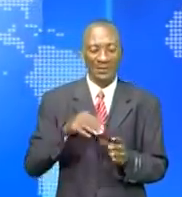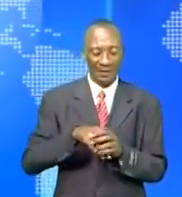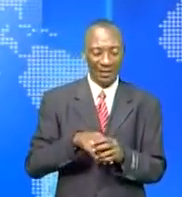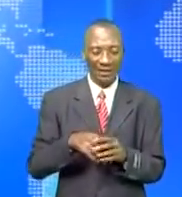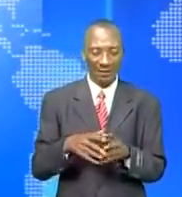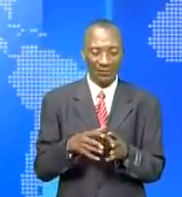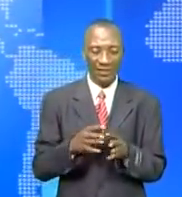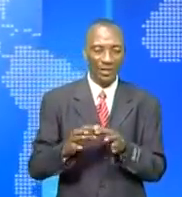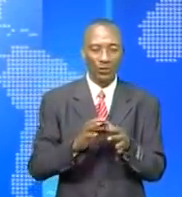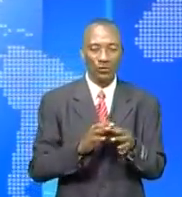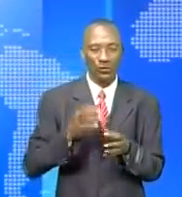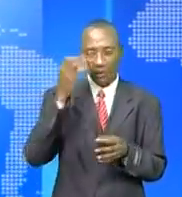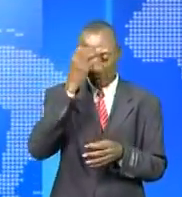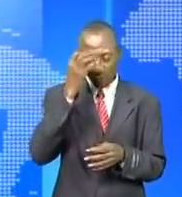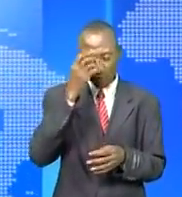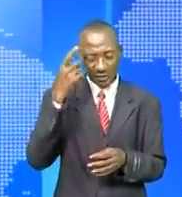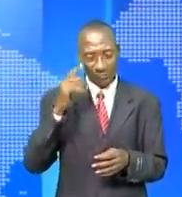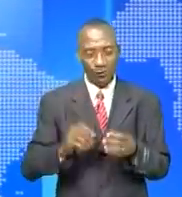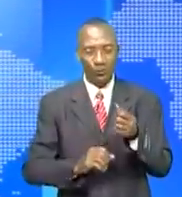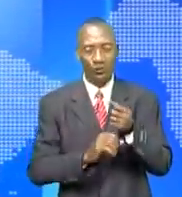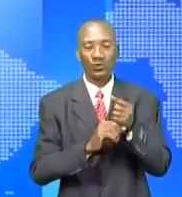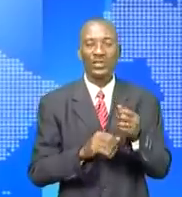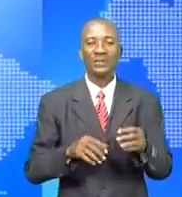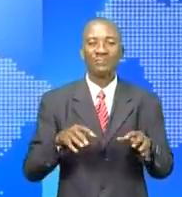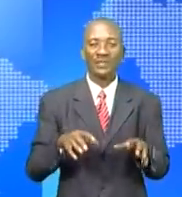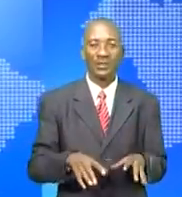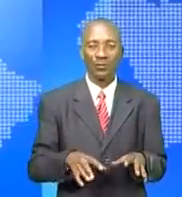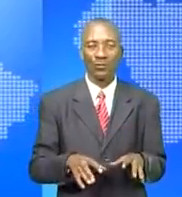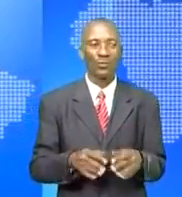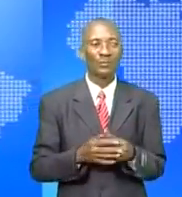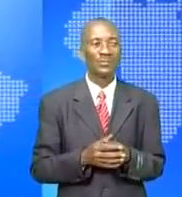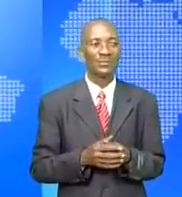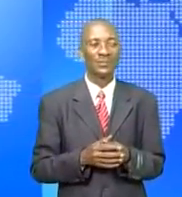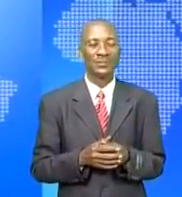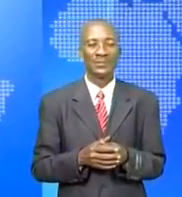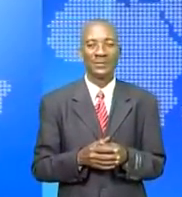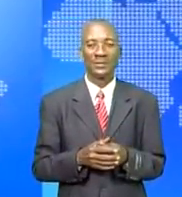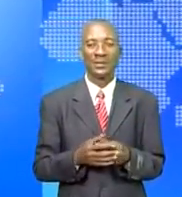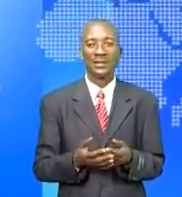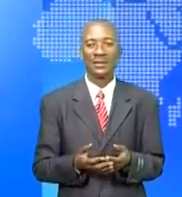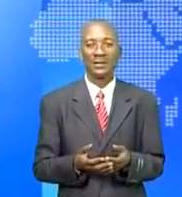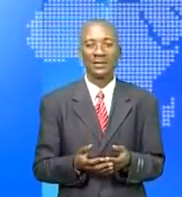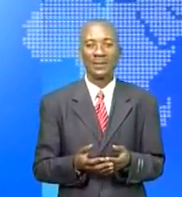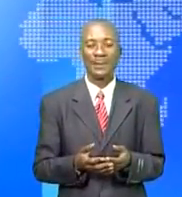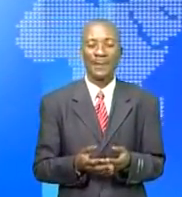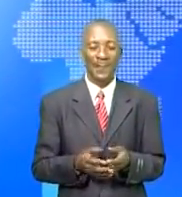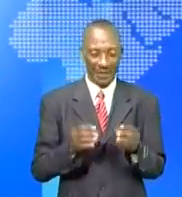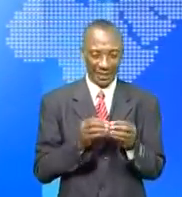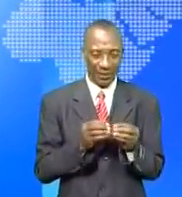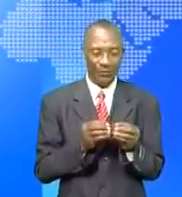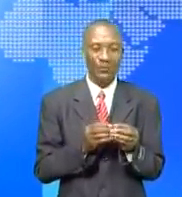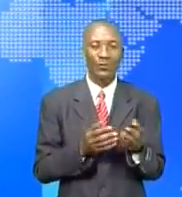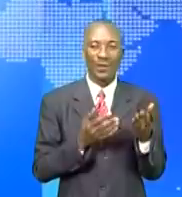République démocratique du Congo, état de siège de la CICOS. Cet important projet s'inscrit dans le cadre du 11e FED du programme d'appui